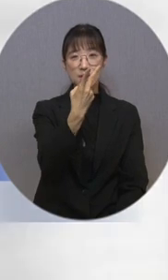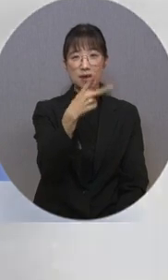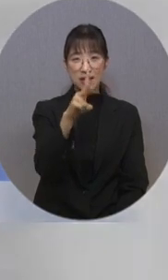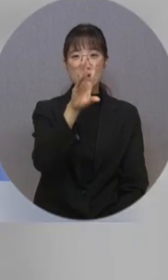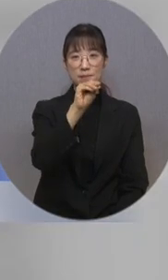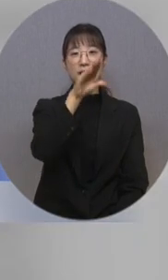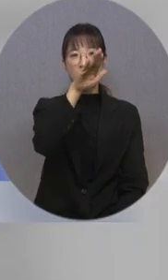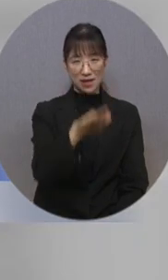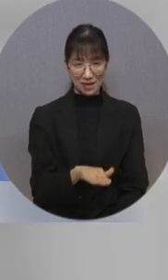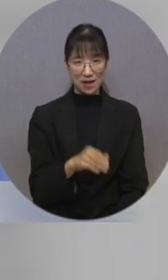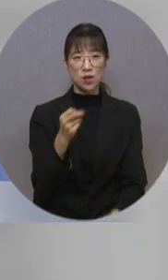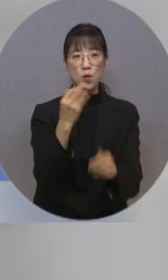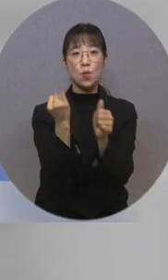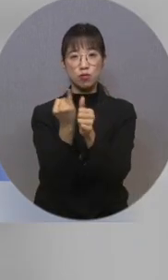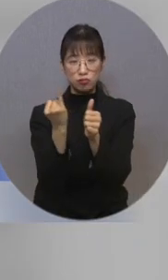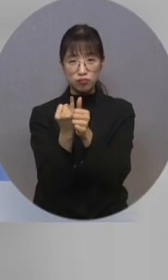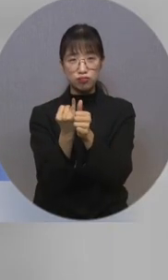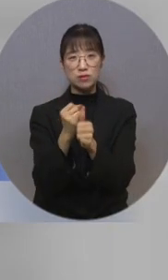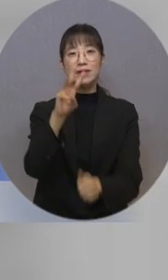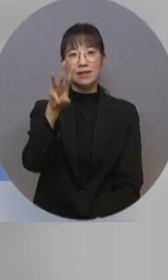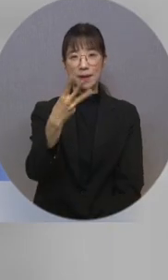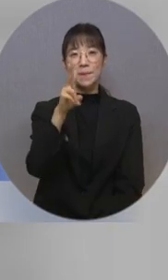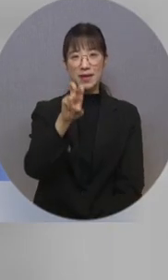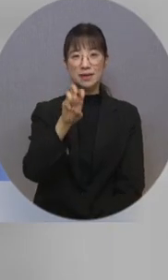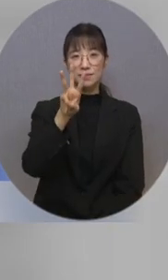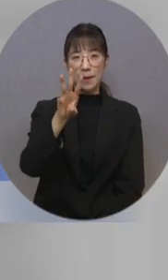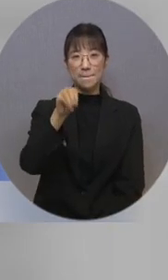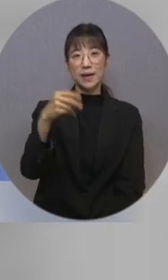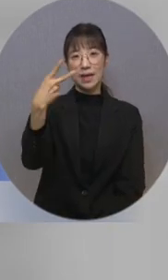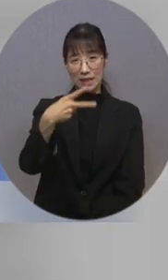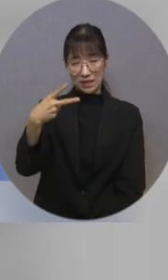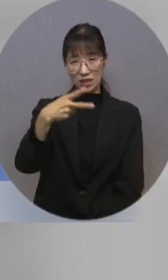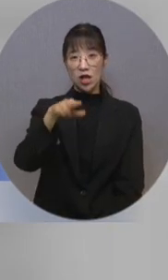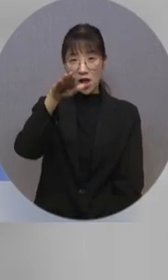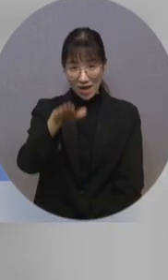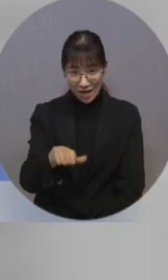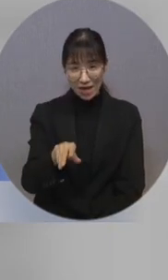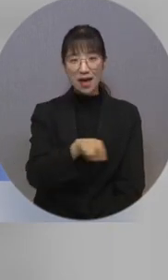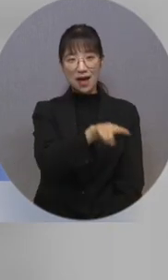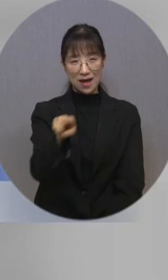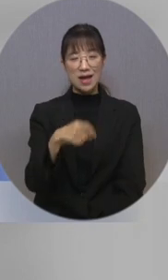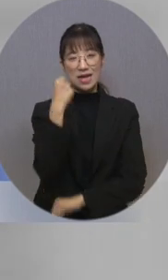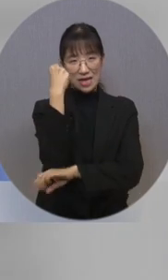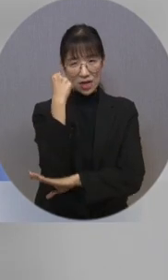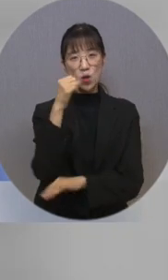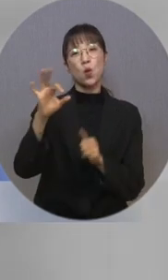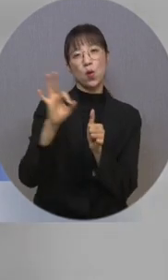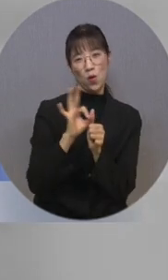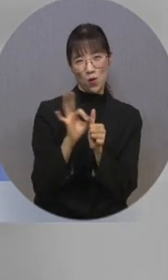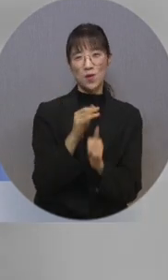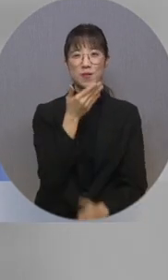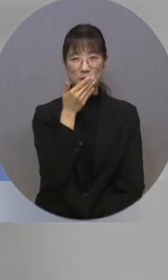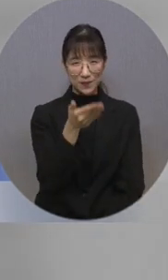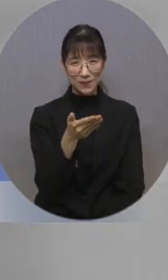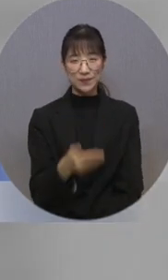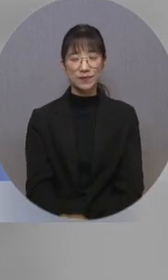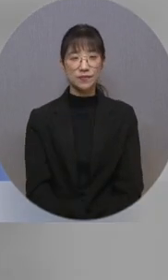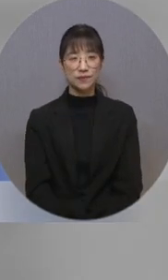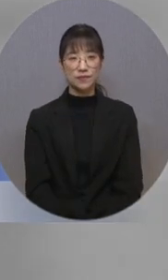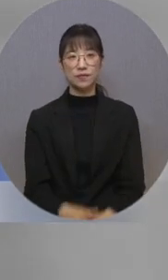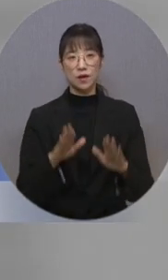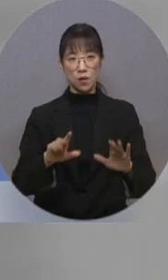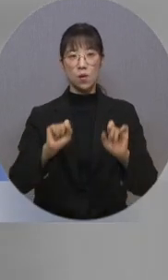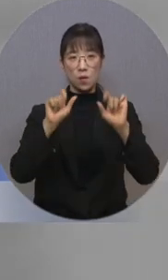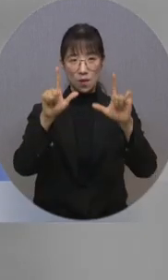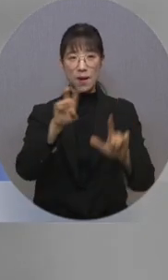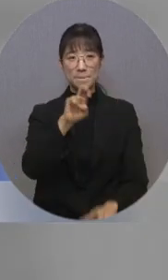이하, 부부 가구의 경우 323만 2천 원 이하일 경우 기초연금을 수급받을 수 있게 됩니다. 올해